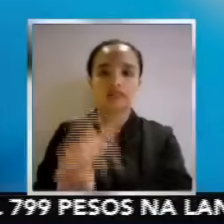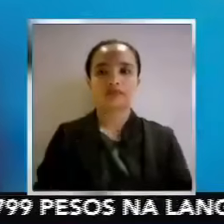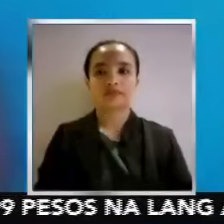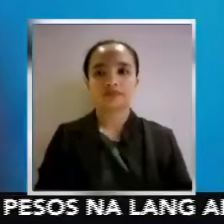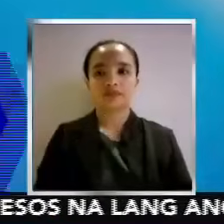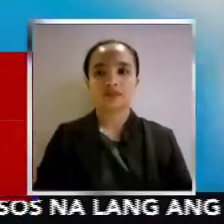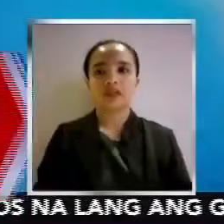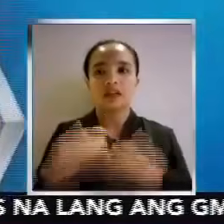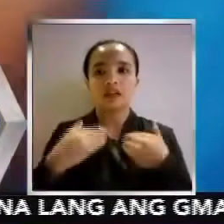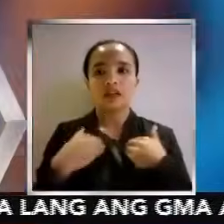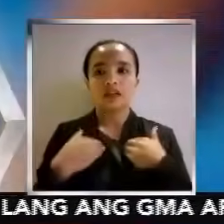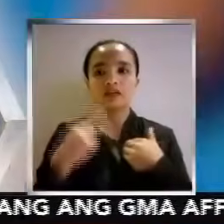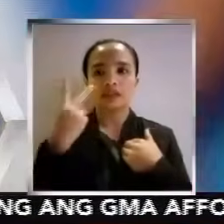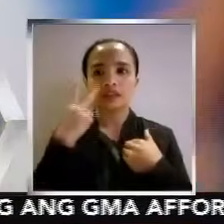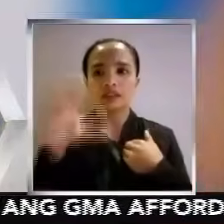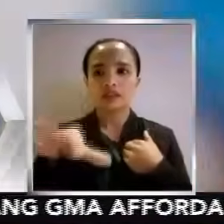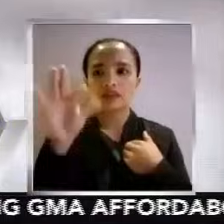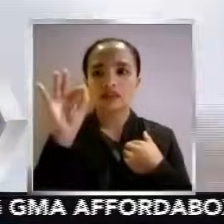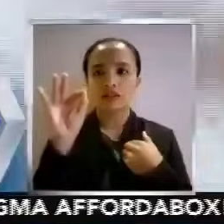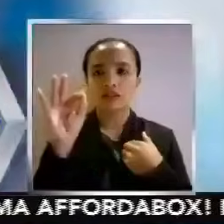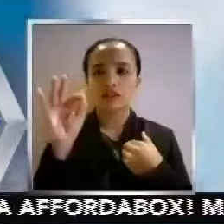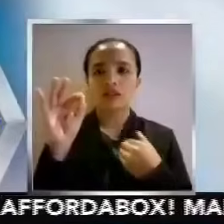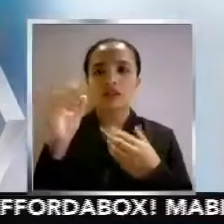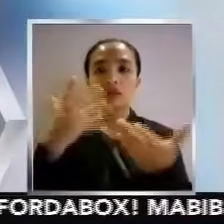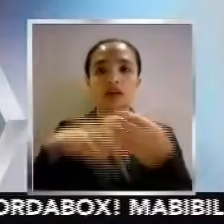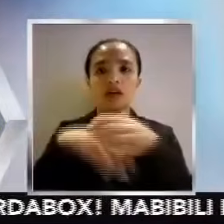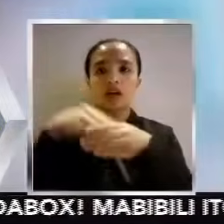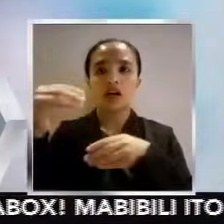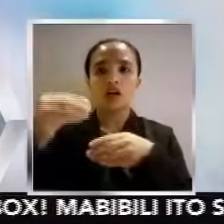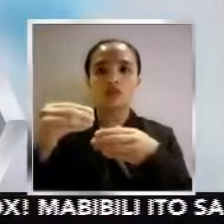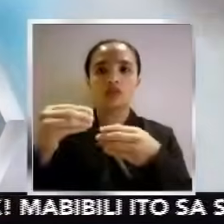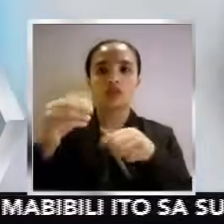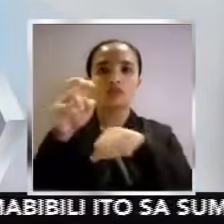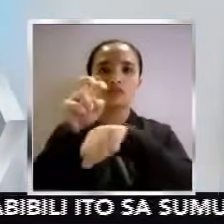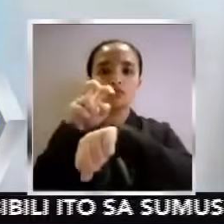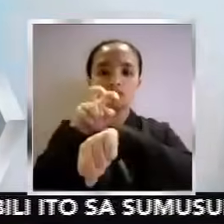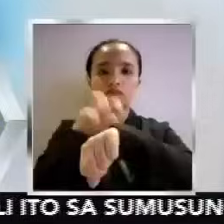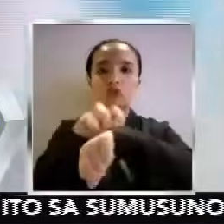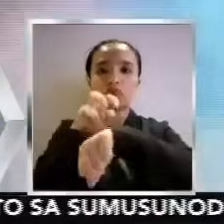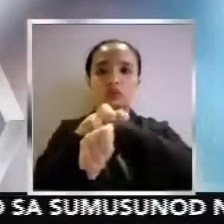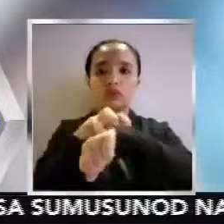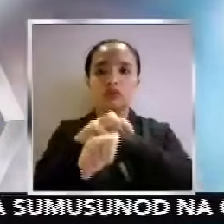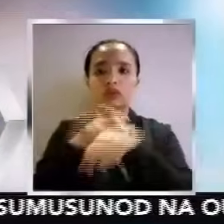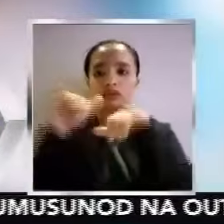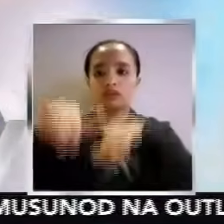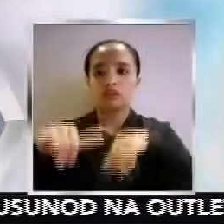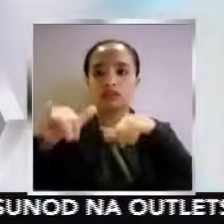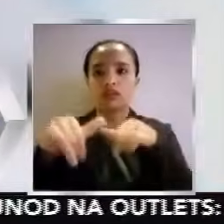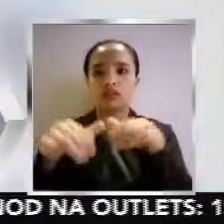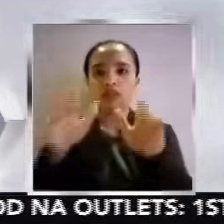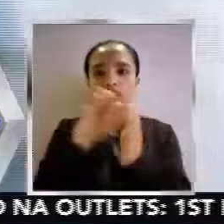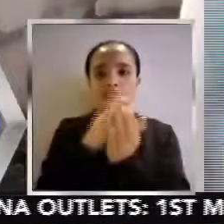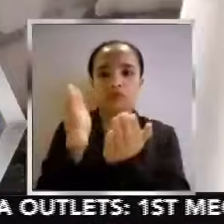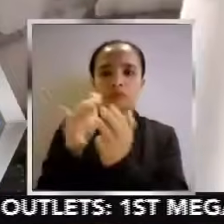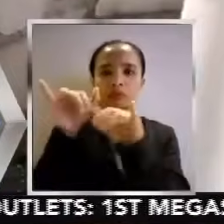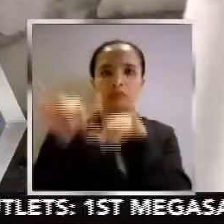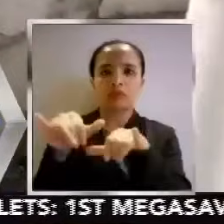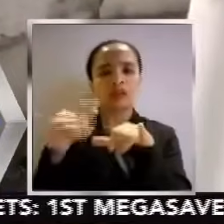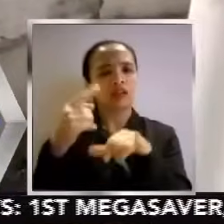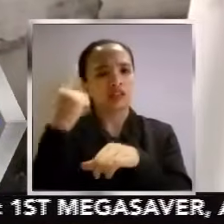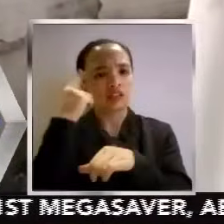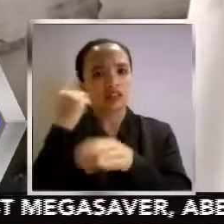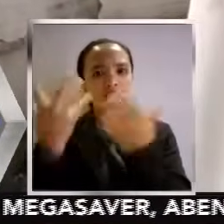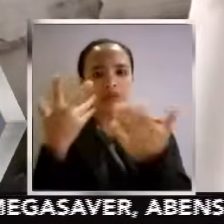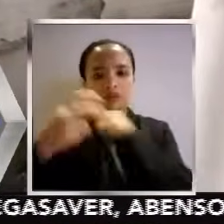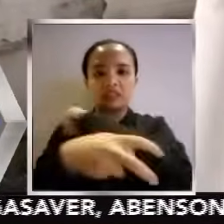na diskubre ng sepulturero na nasa labas na ang kalansay. Nakatiwangwang din ang kabaong. Hininalang pinagnakawan ang